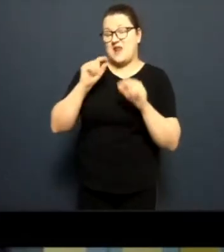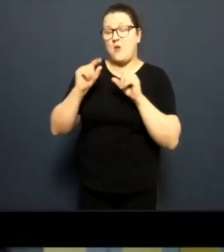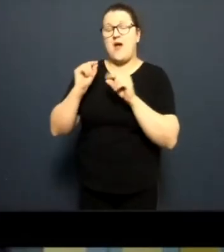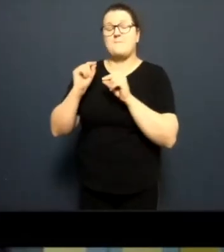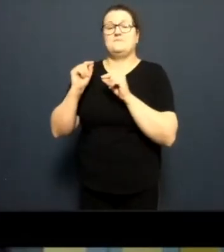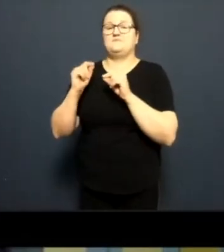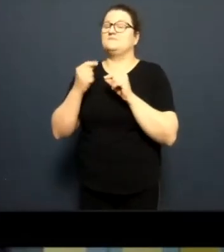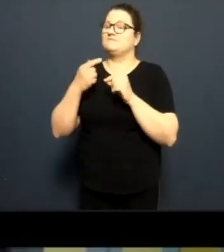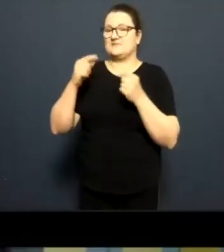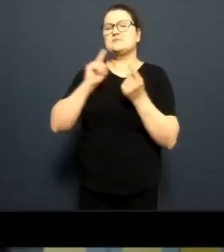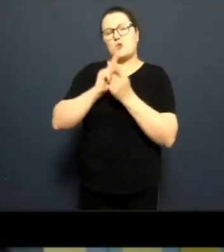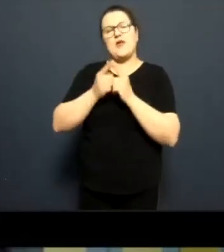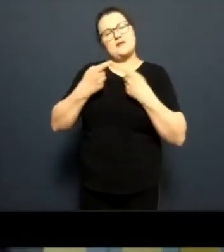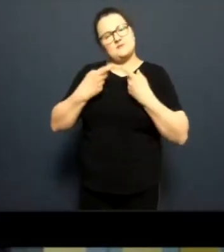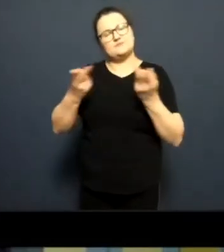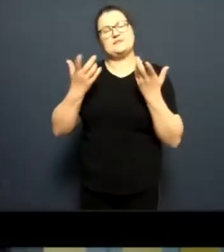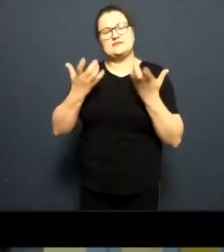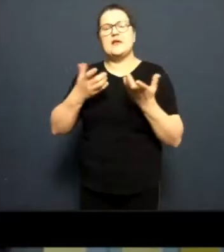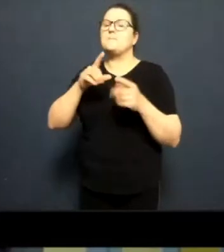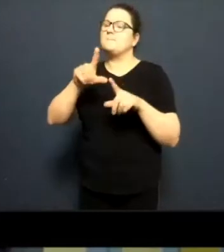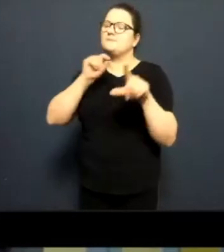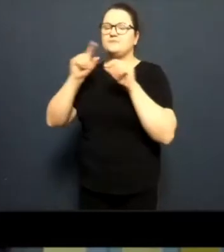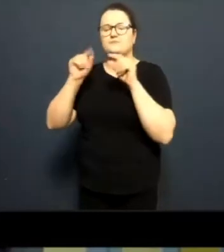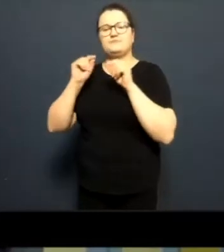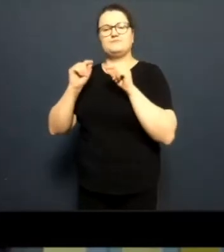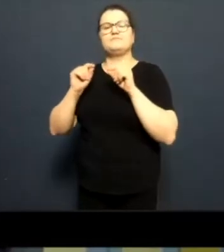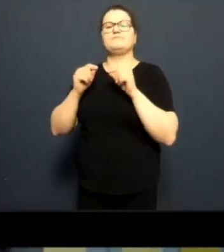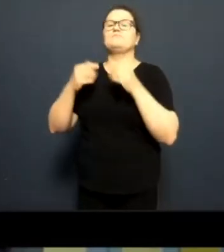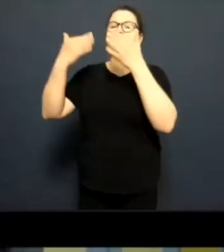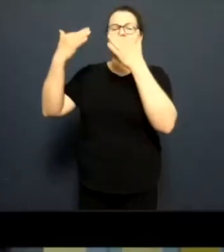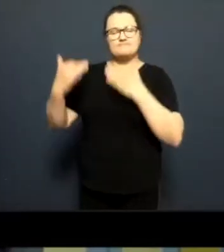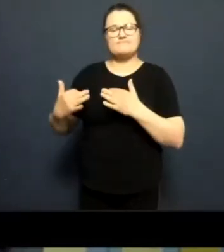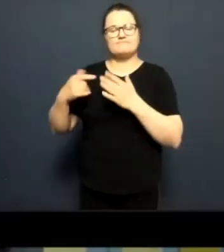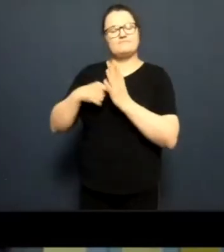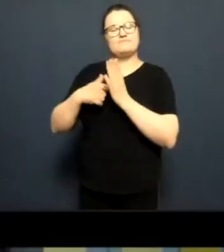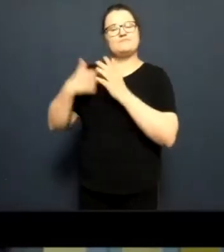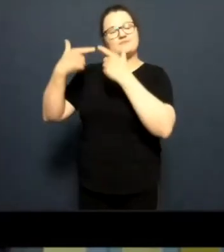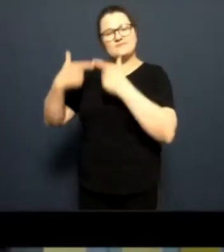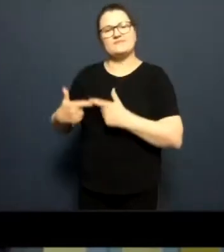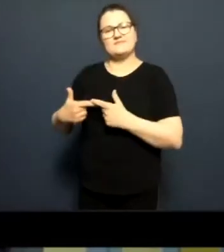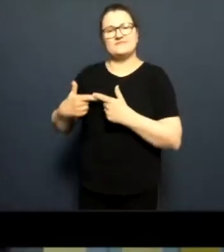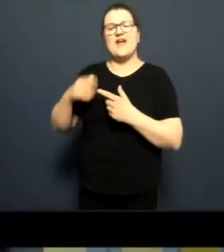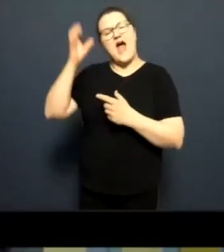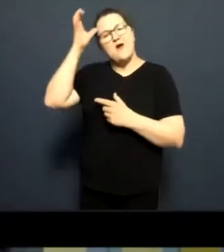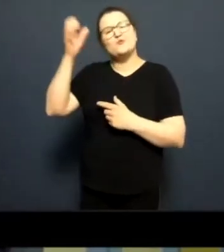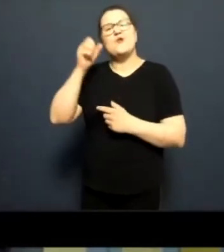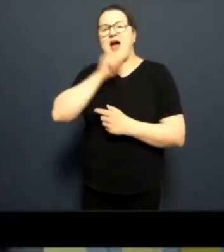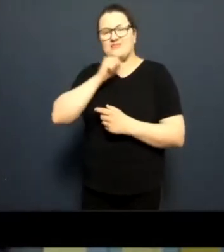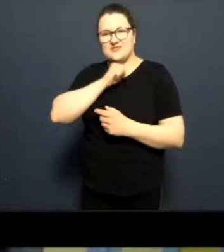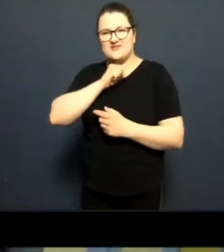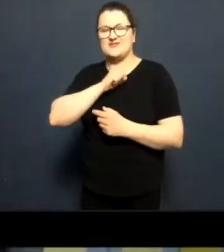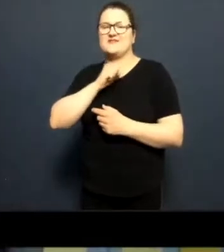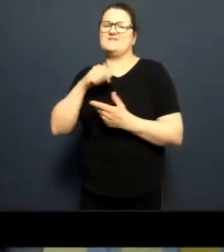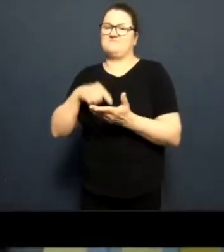takie najbardziej poprawny politycznie utwór antycznego autora. Takie tego typu